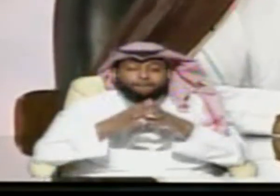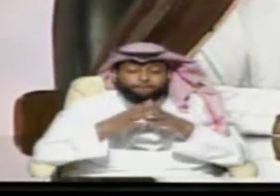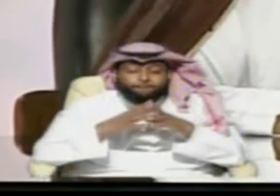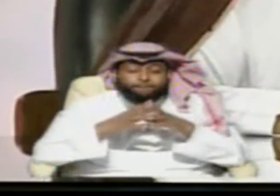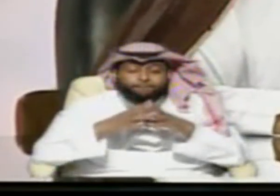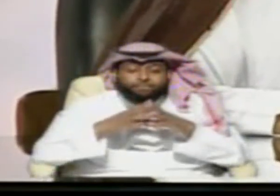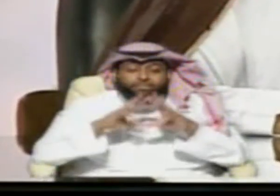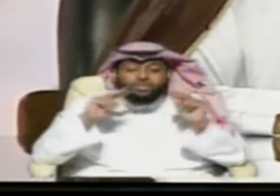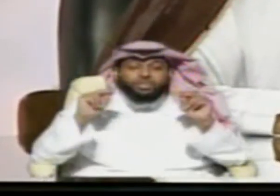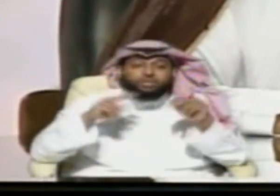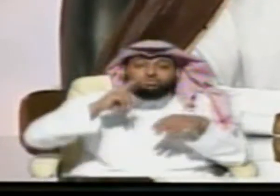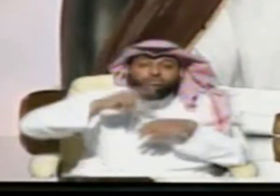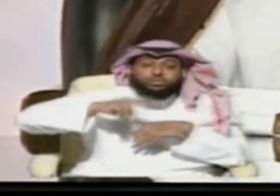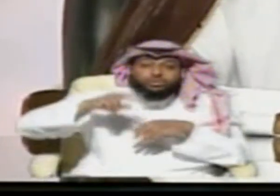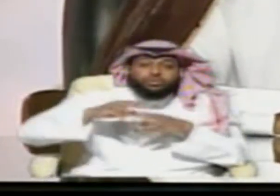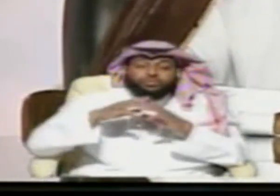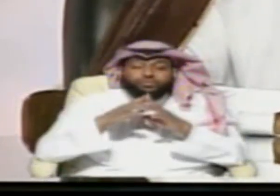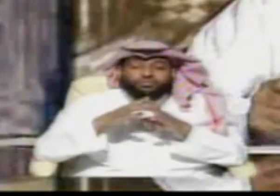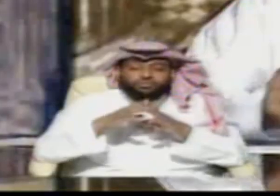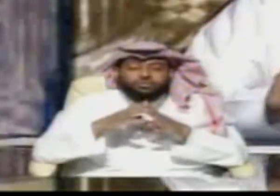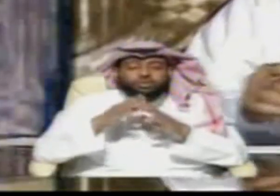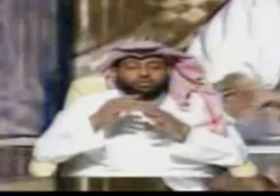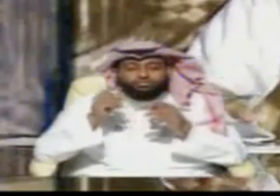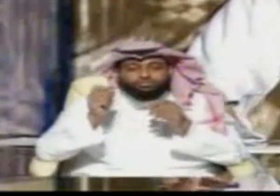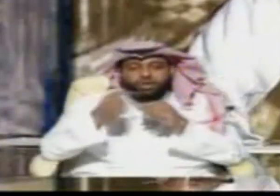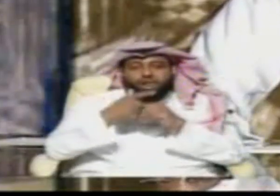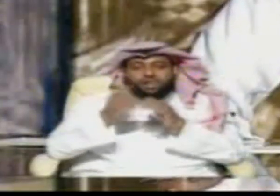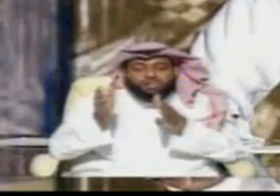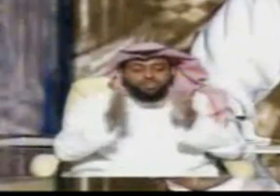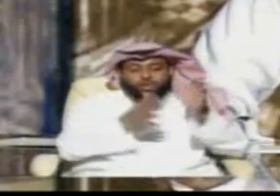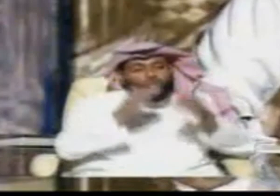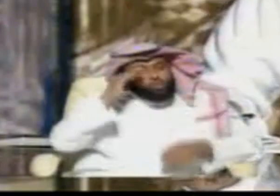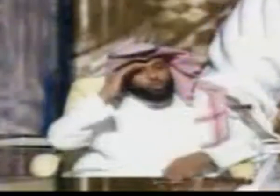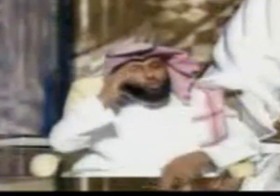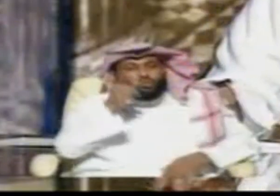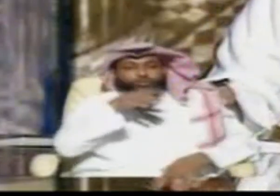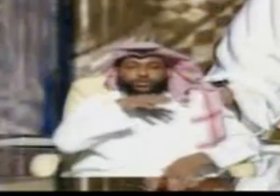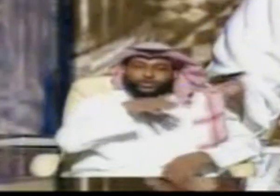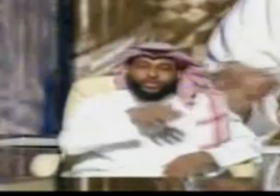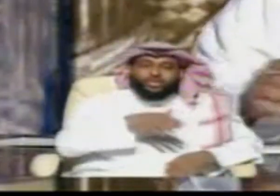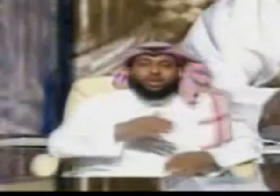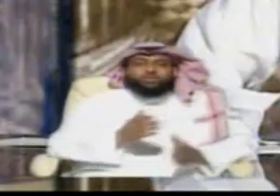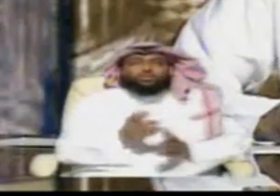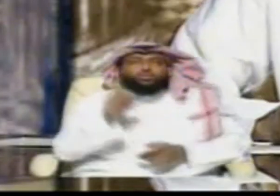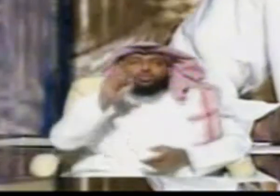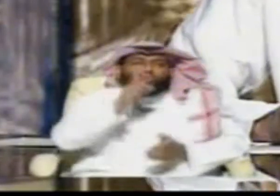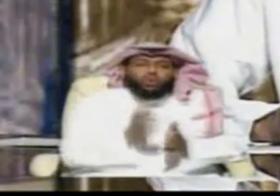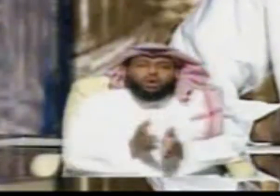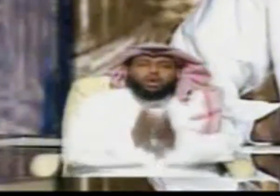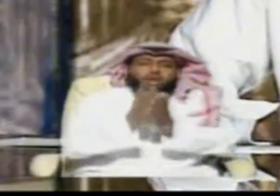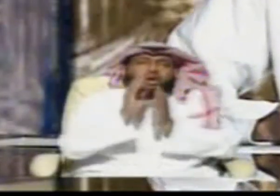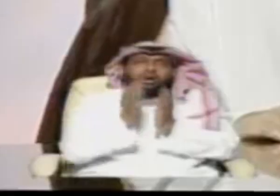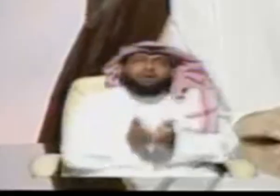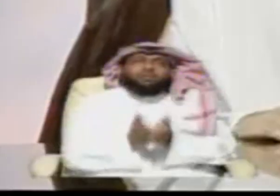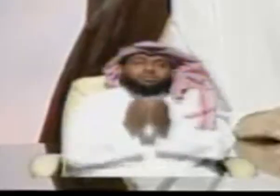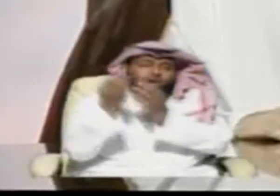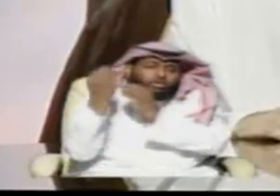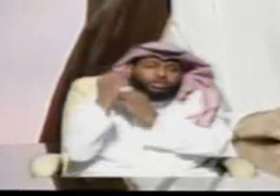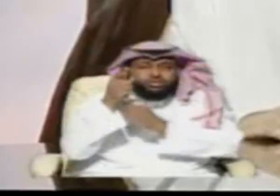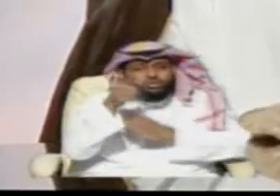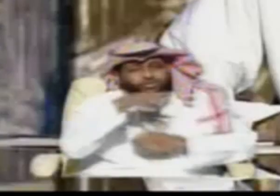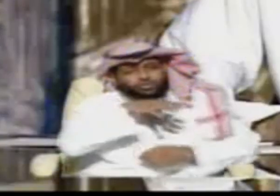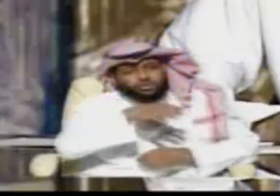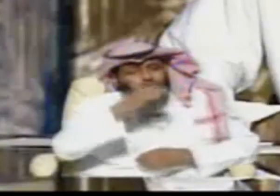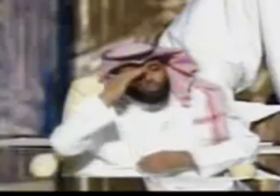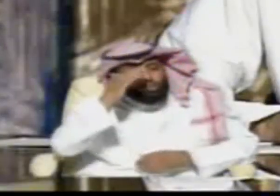فلتنظر إلى الأصلح إلى قلبها وتلزمه. بارك الله فيكم فضيلة الشيخ وأحسن إليكم، أسأل الله سبحانه وتعالى يجزيك عنا خير الجزاء. بارك الله فيك. شكرا